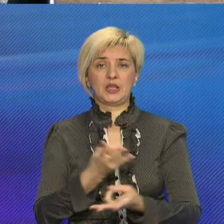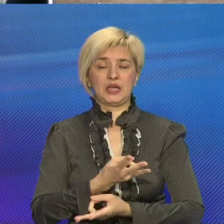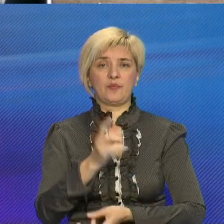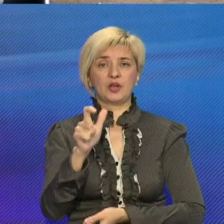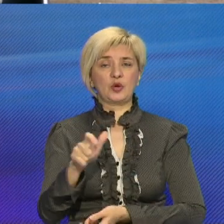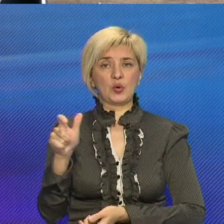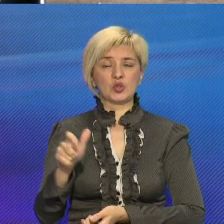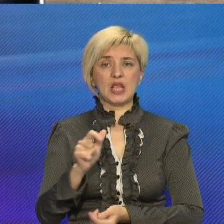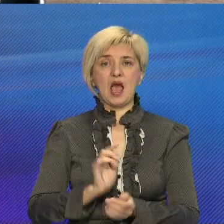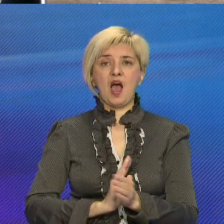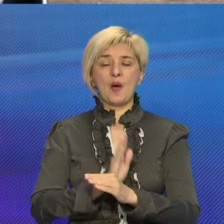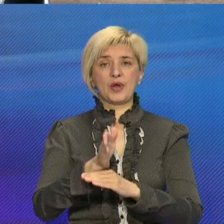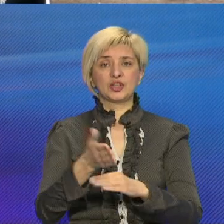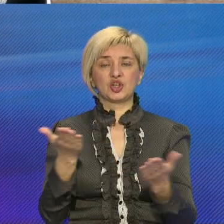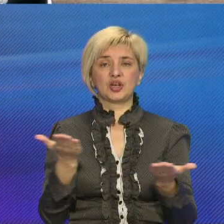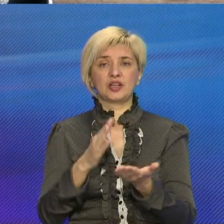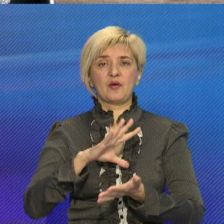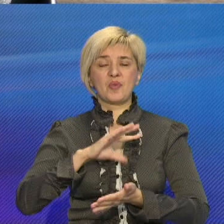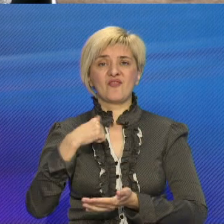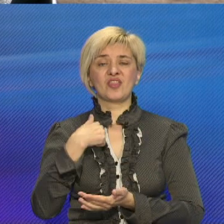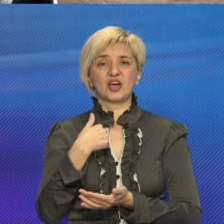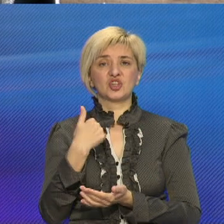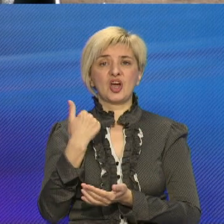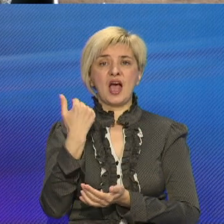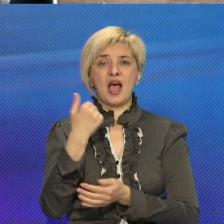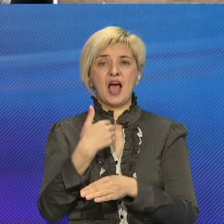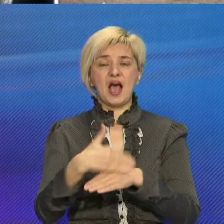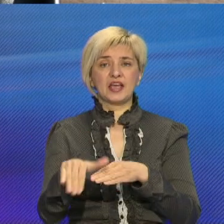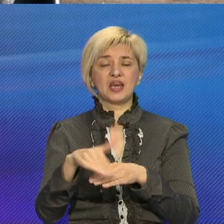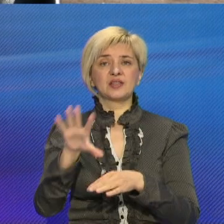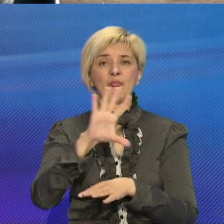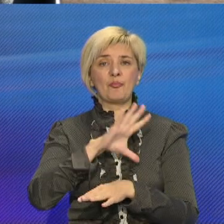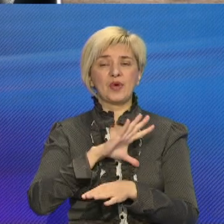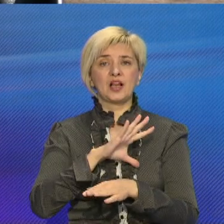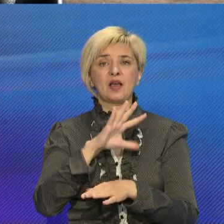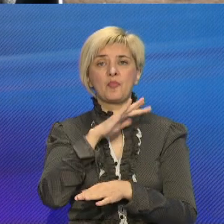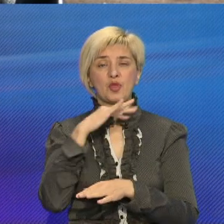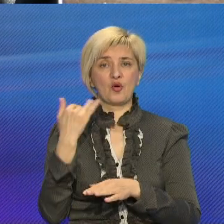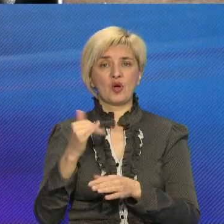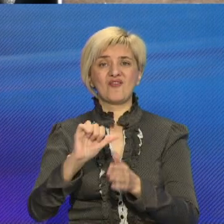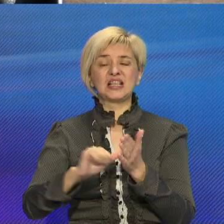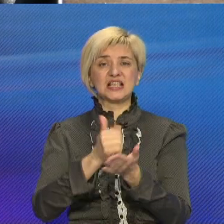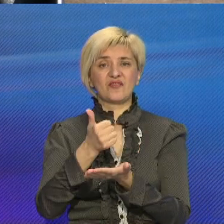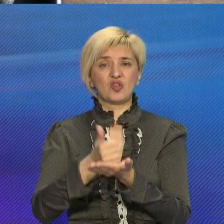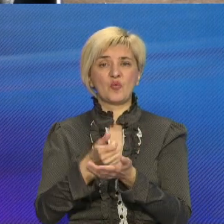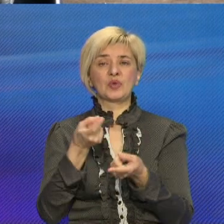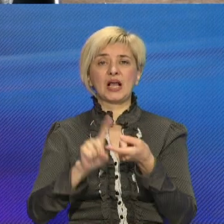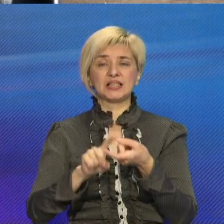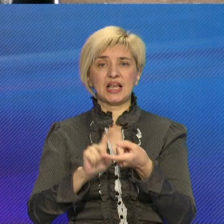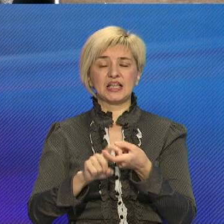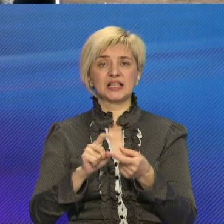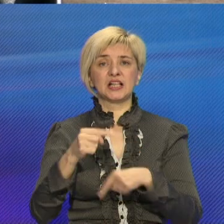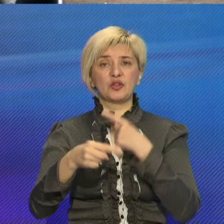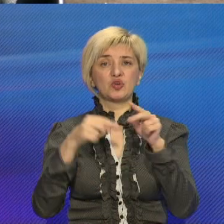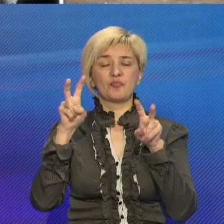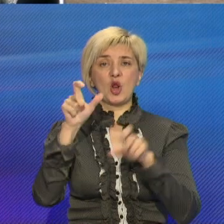Обращений, которые поступили в наш адрес, было действительно много. В основном обращения касались следующей тематики.